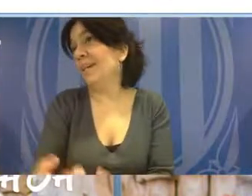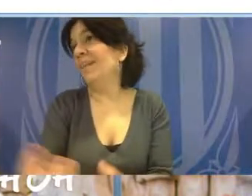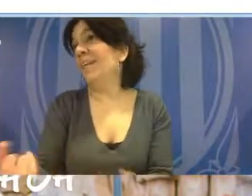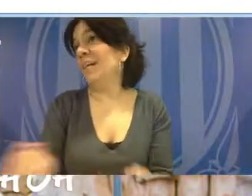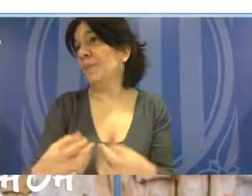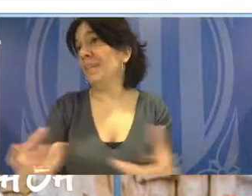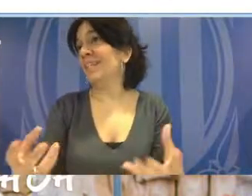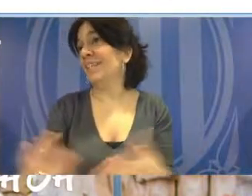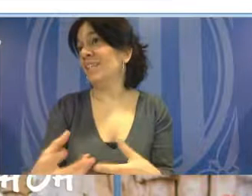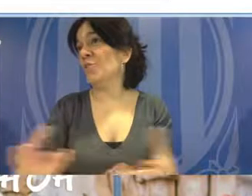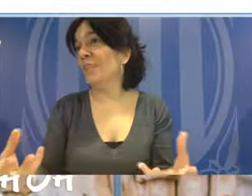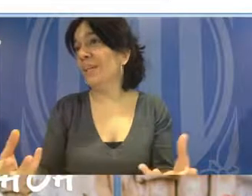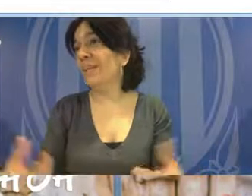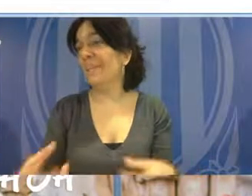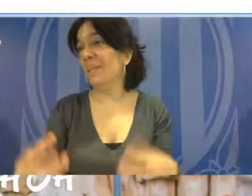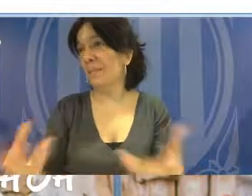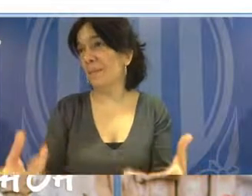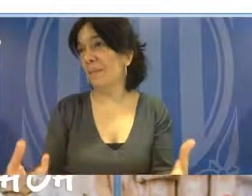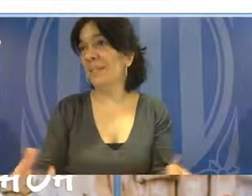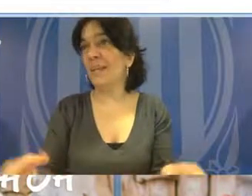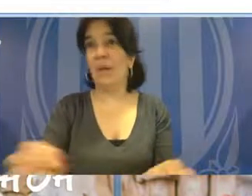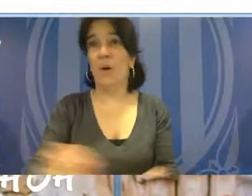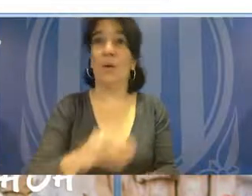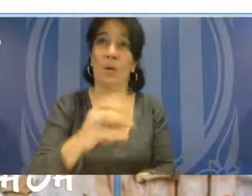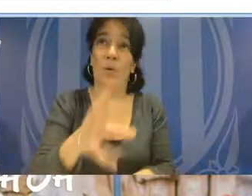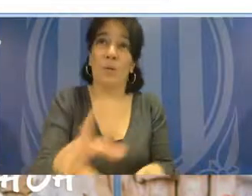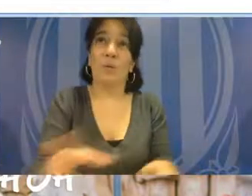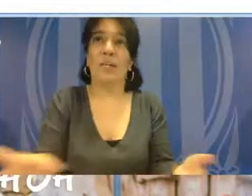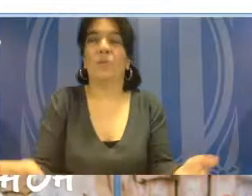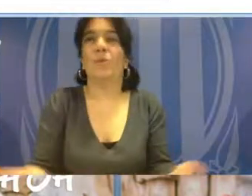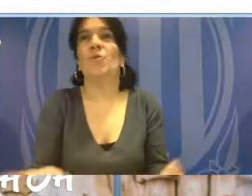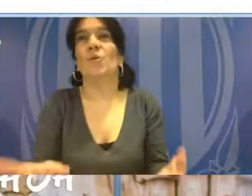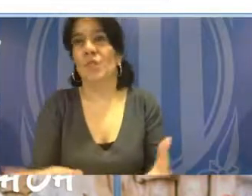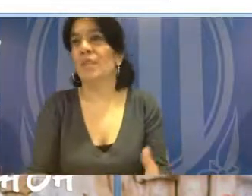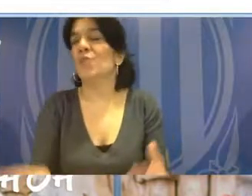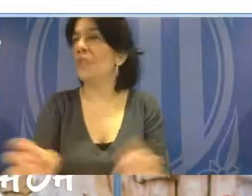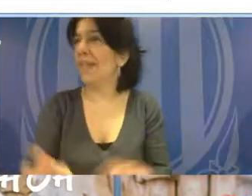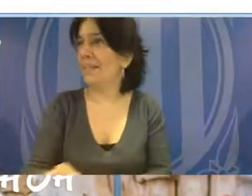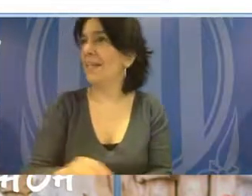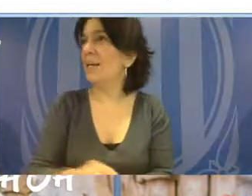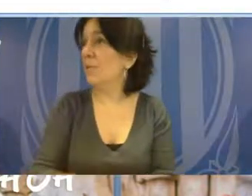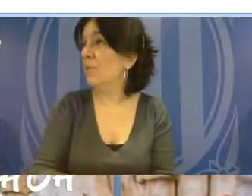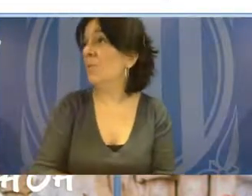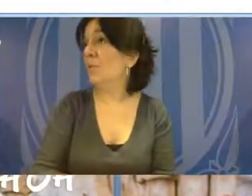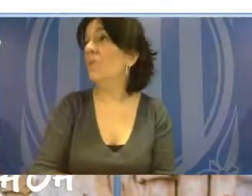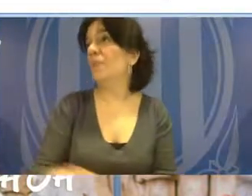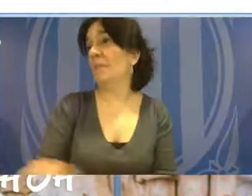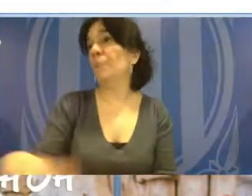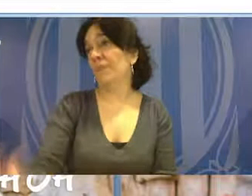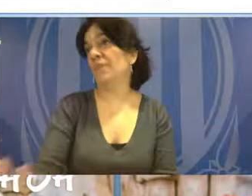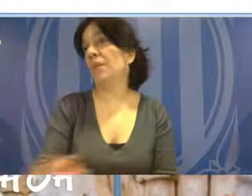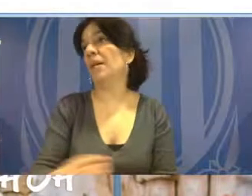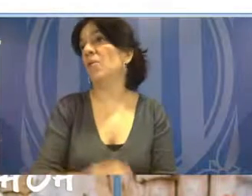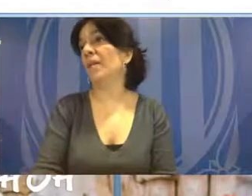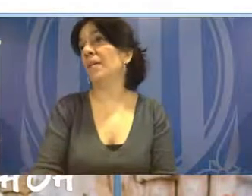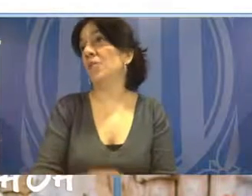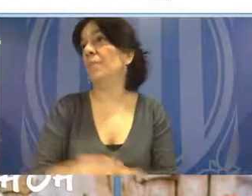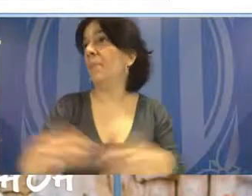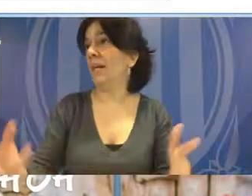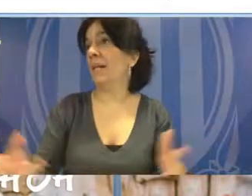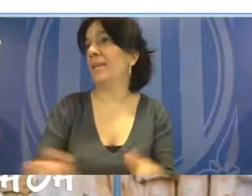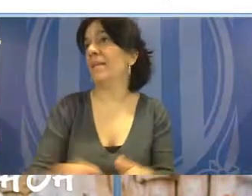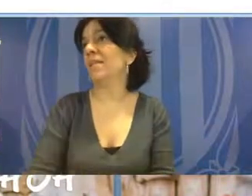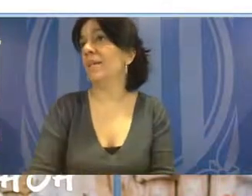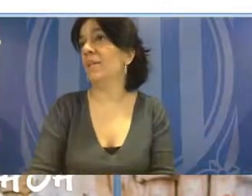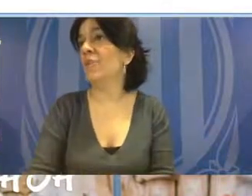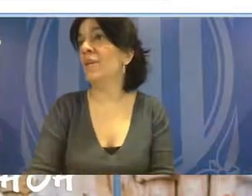deia, experiències que són boniques, a més, o recorreguts que tu dius, ostres, doncs aquest seria molt bo de poder fer una recomanació per